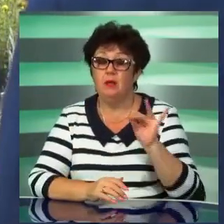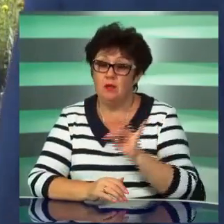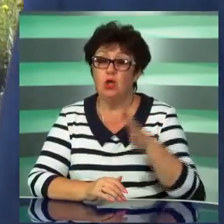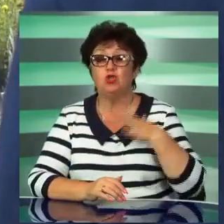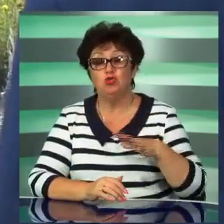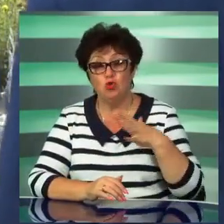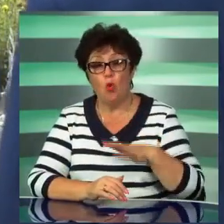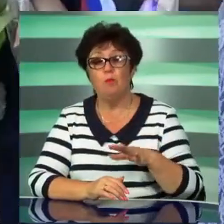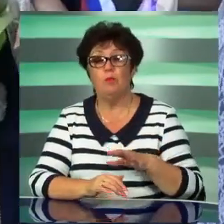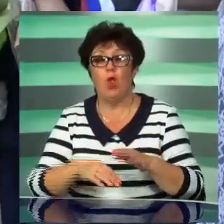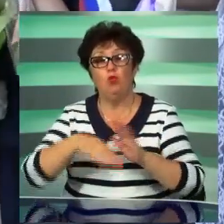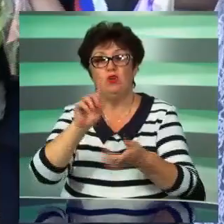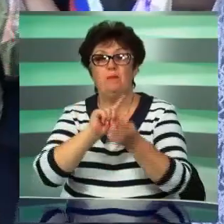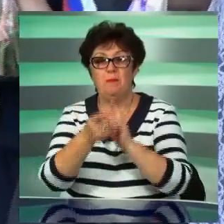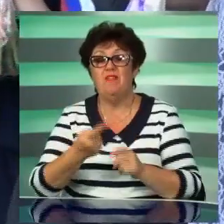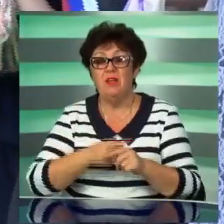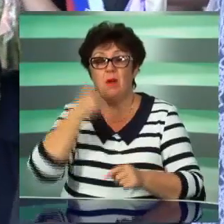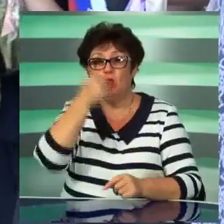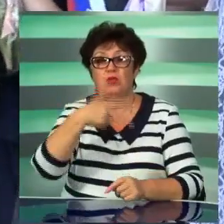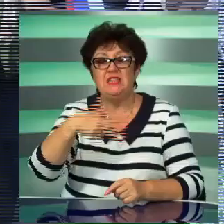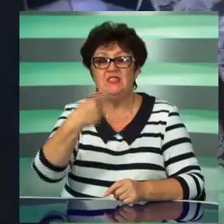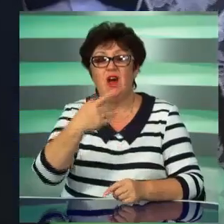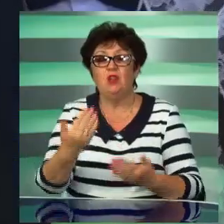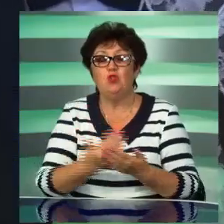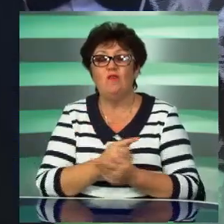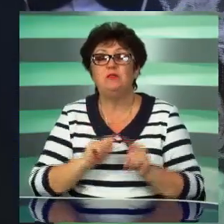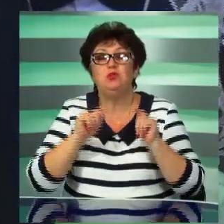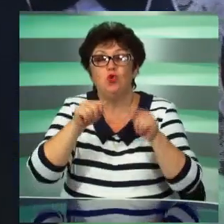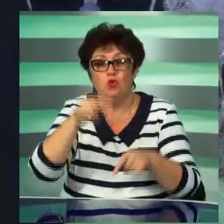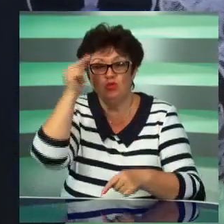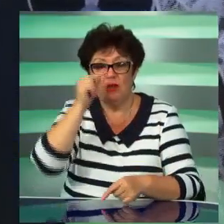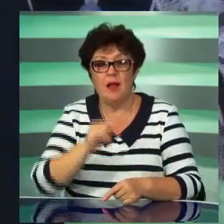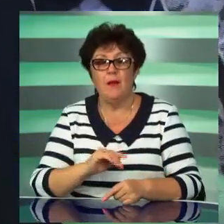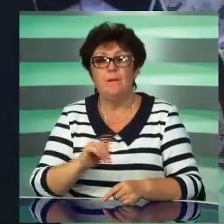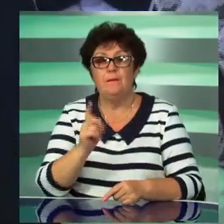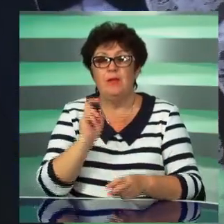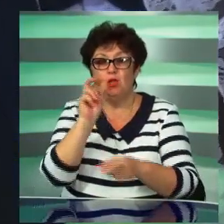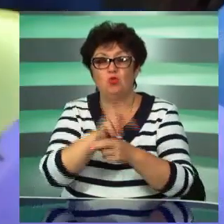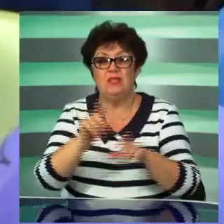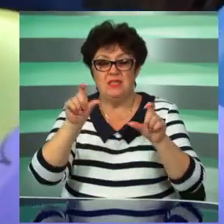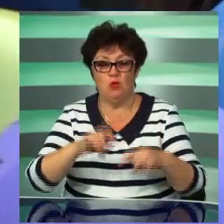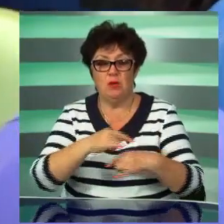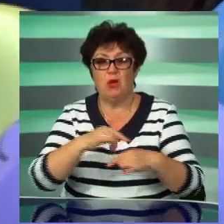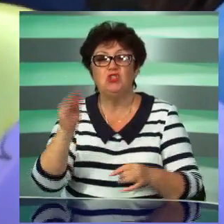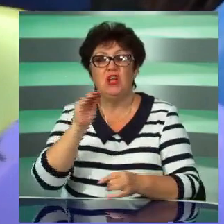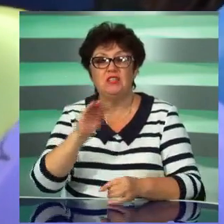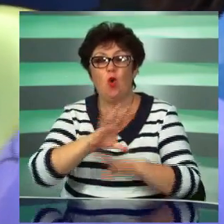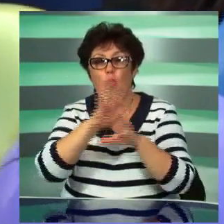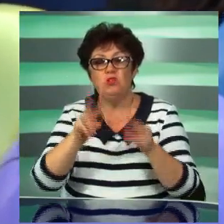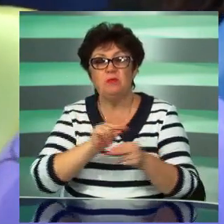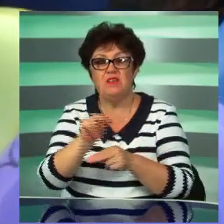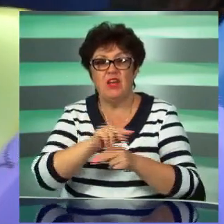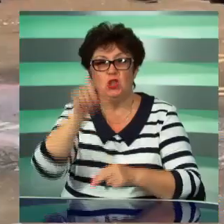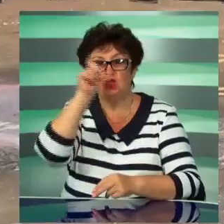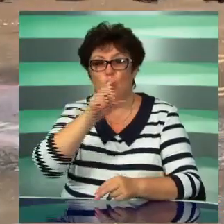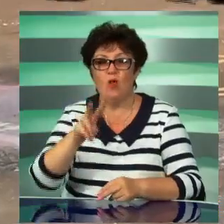ждем лучших перемен. В этом году 32 новоиспеченных ученика переступят порог и сядут за парты Жирятинской общеобразовательной